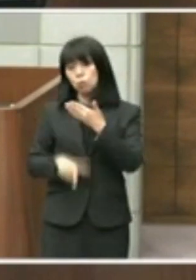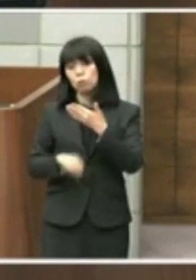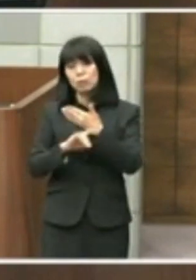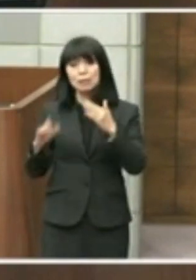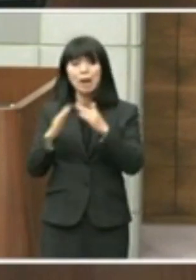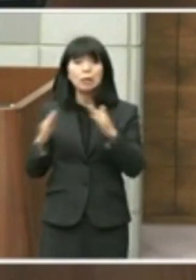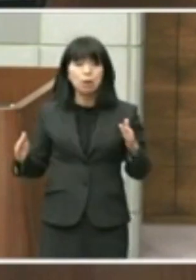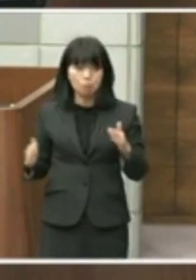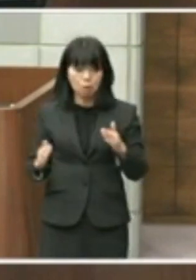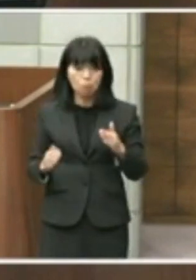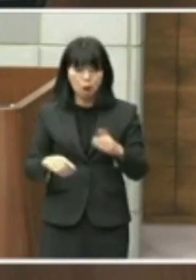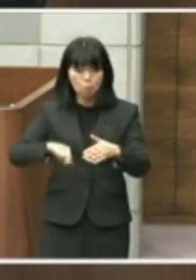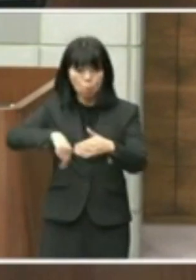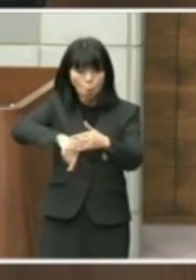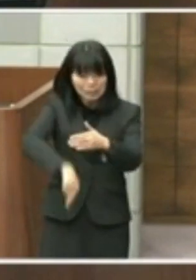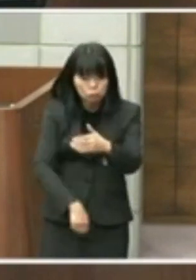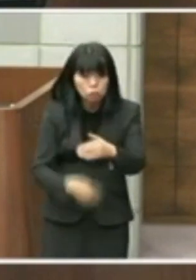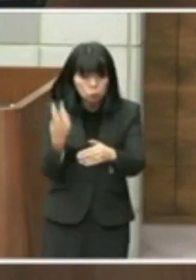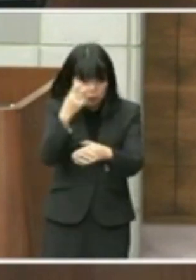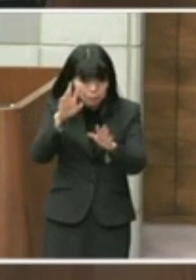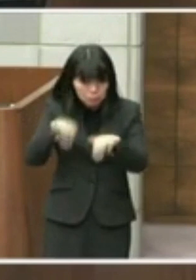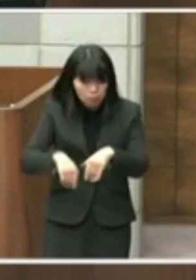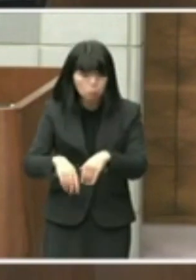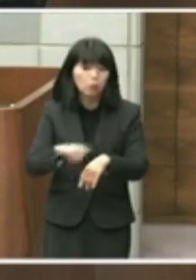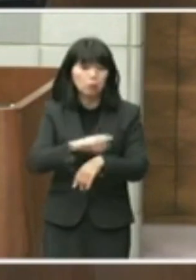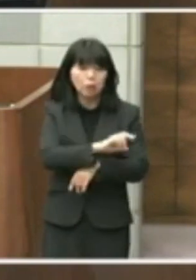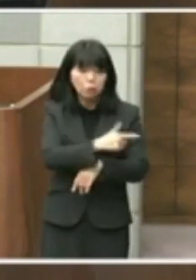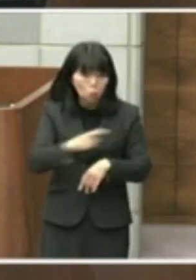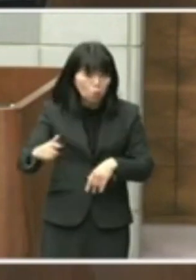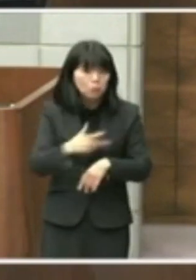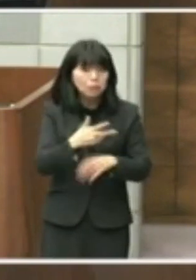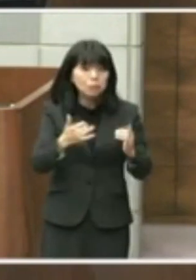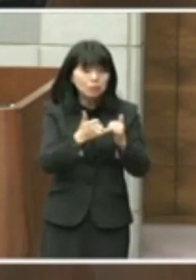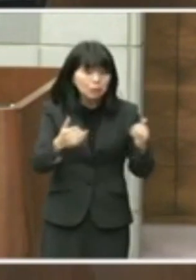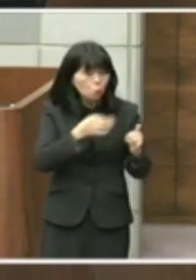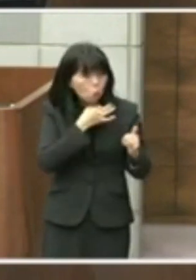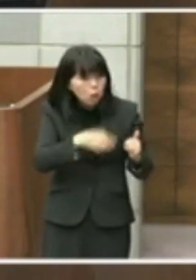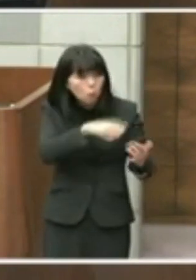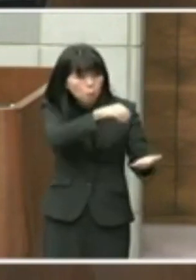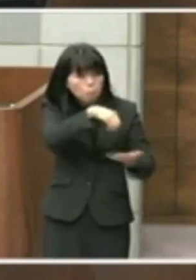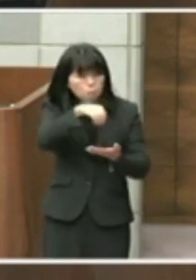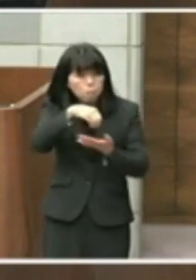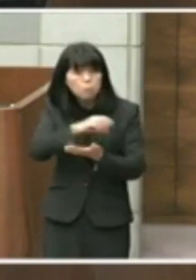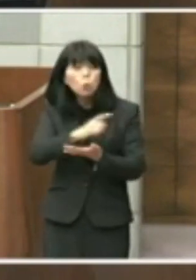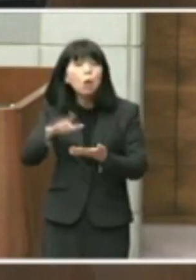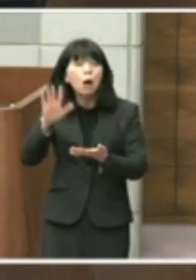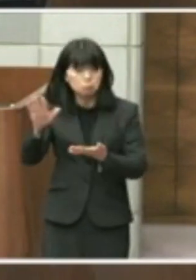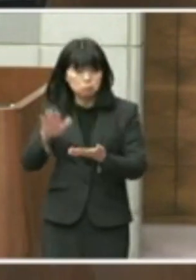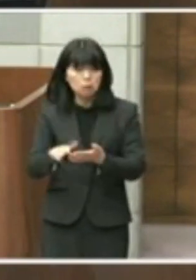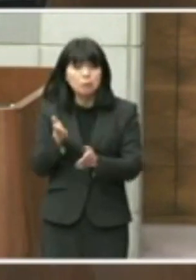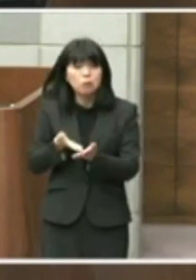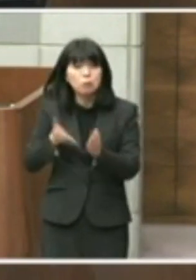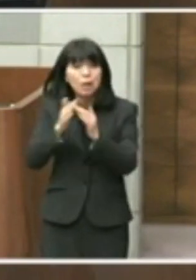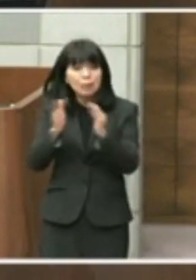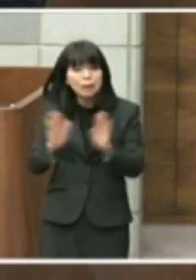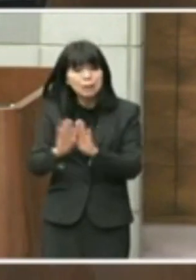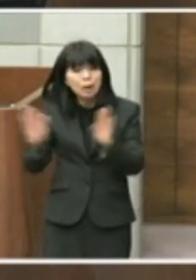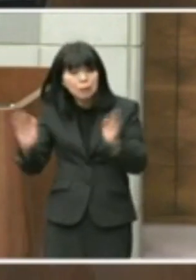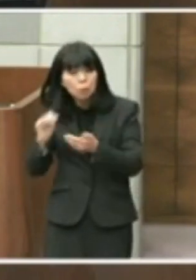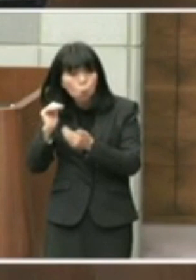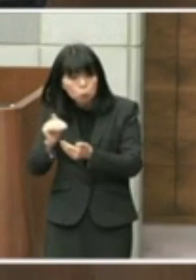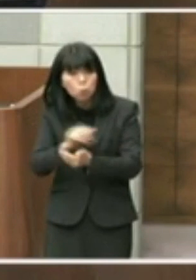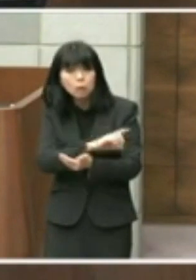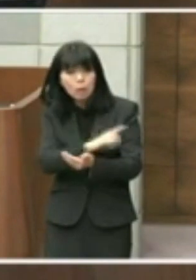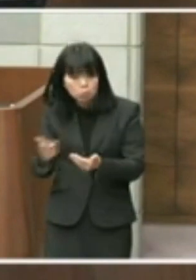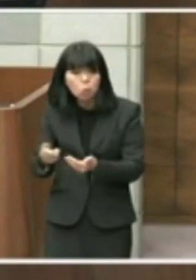はボーリング調査の件や市民からさまざまな意見が寄せられていること、説明会の開催のことなどが話